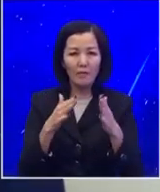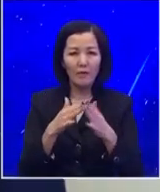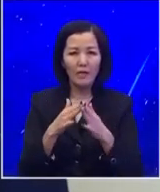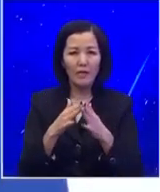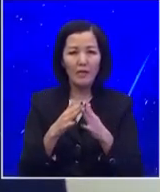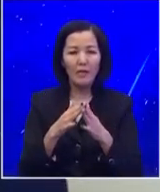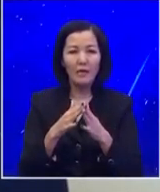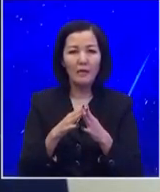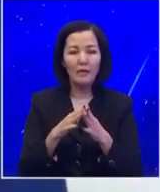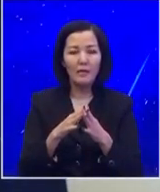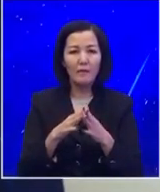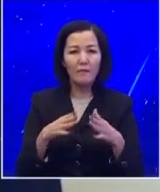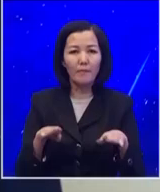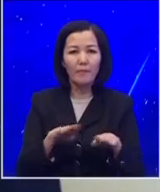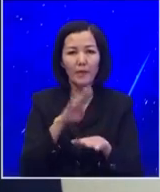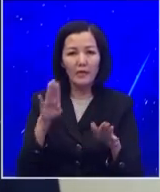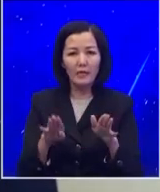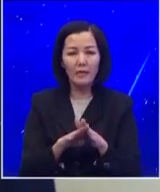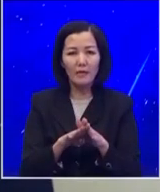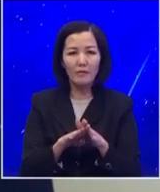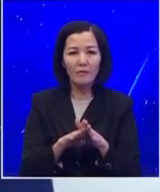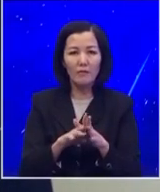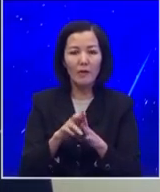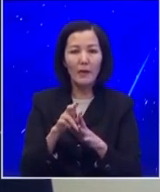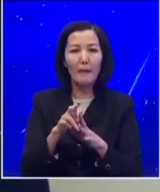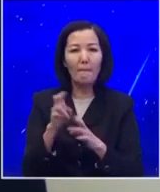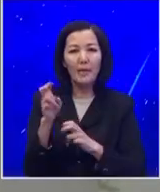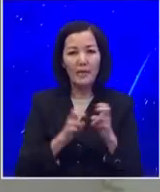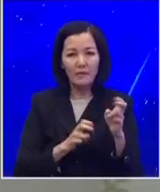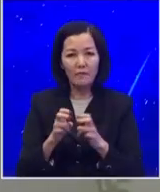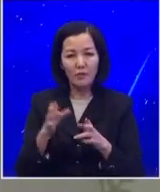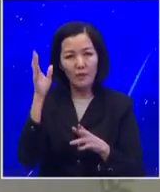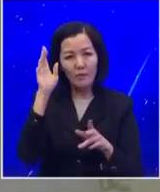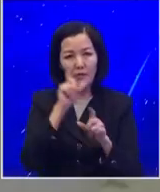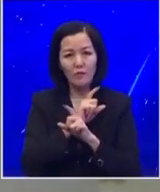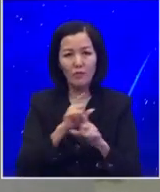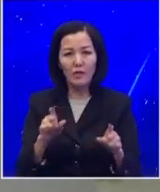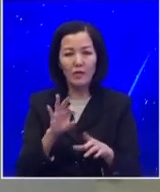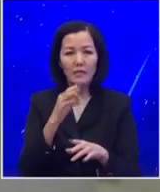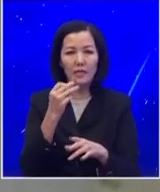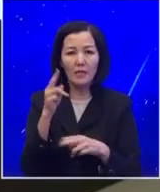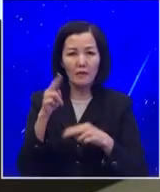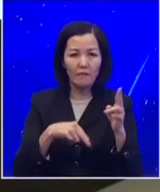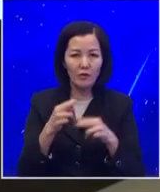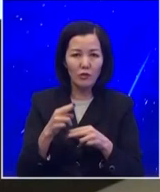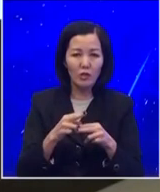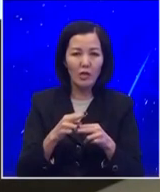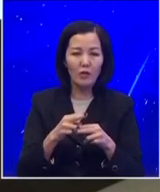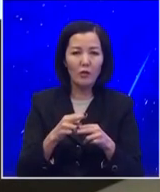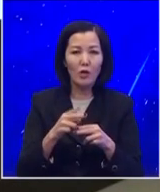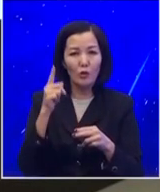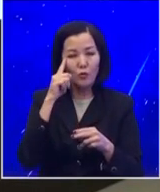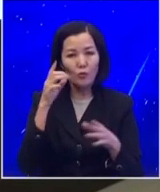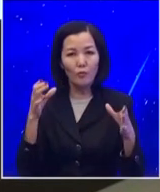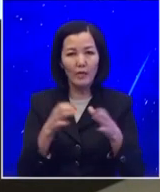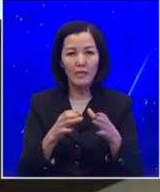социальное жилье с помещениями под небольшие производства, образовательные учреждения и социальную инфраструктуру, считают